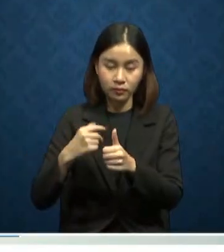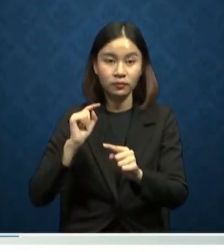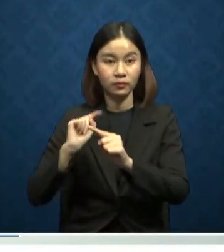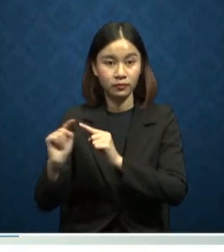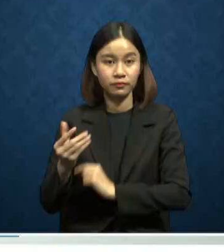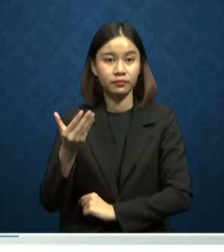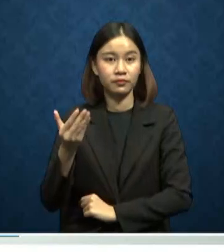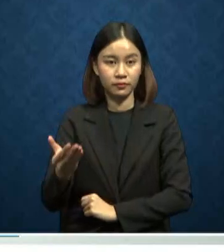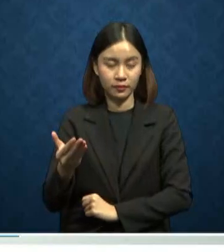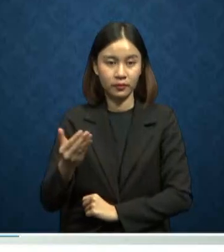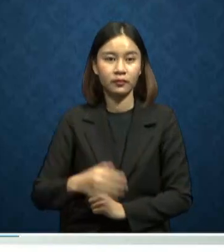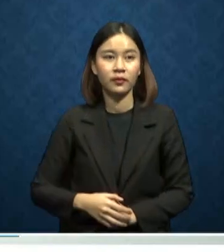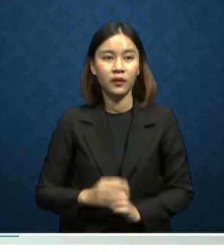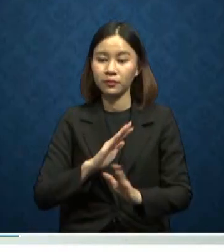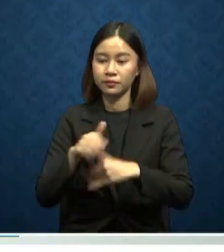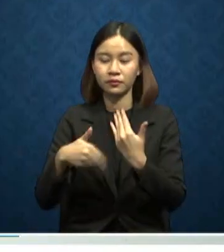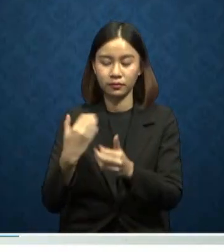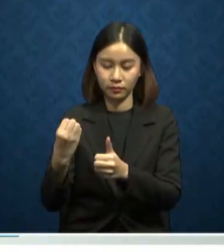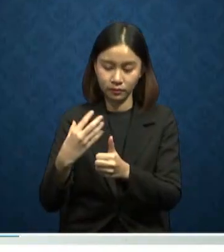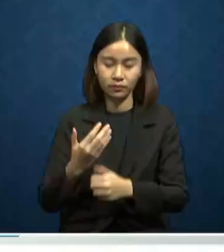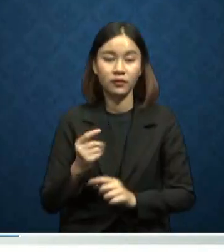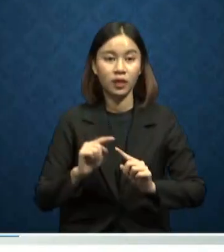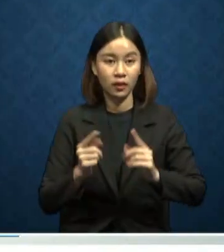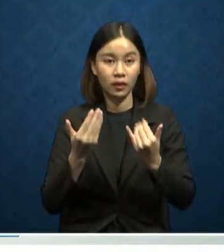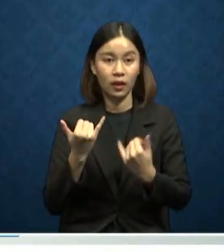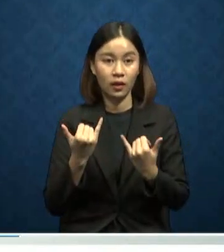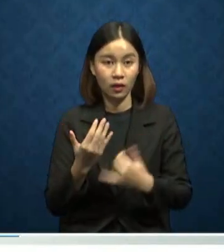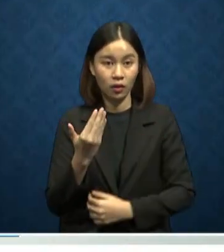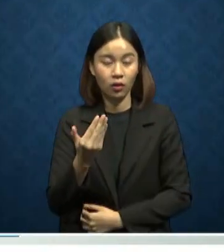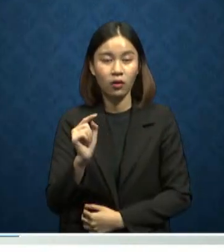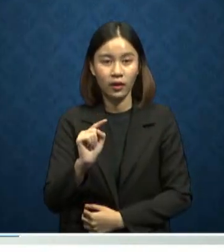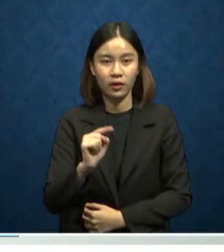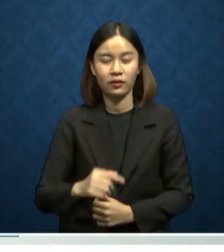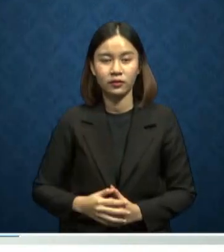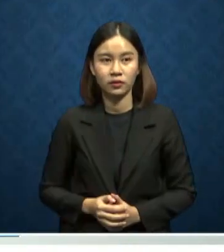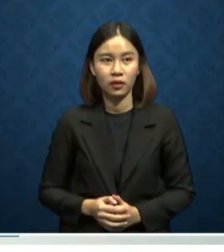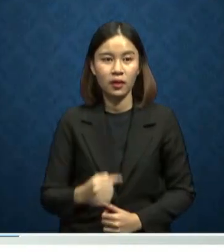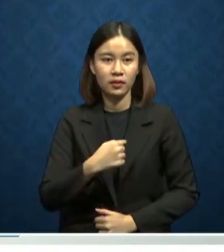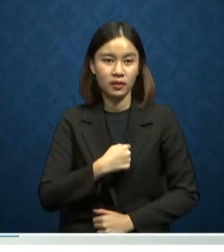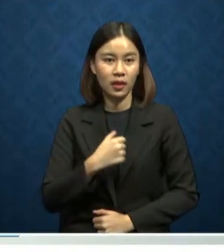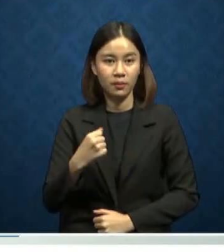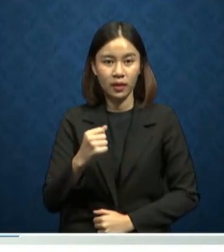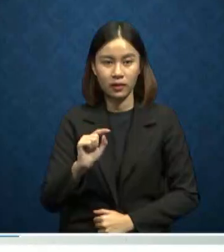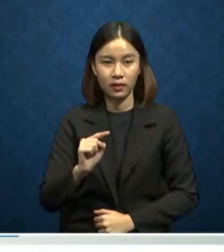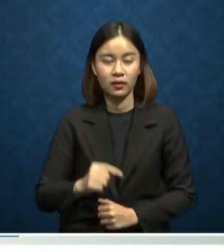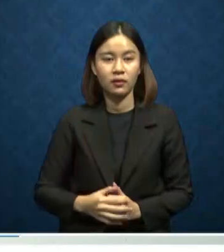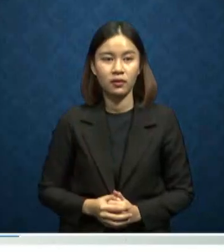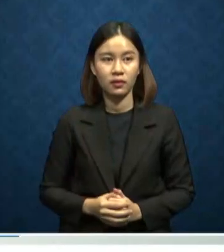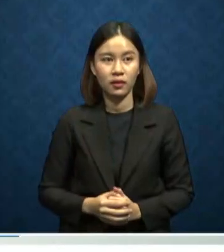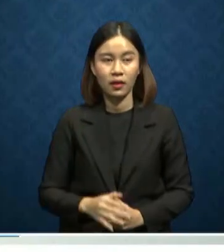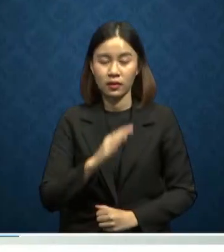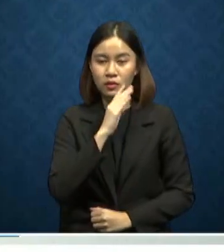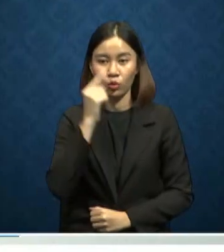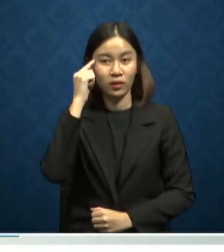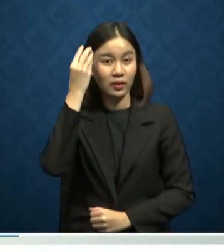านนะแต่ก็ขอให้ความมั่นใจว่าถ้าเรา